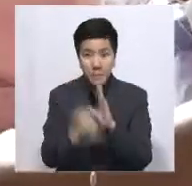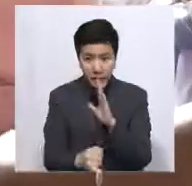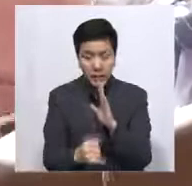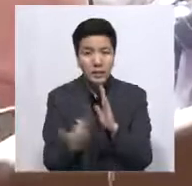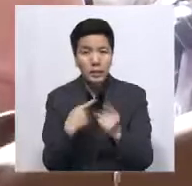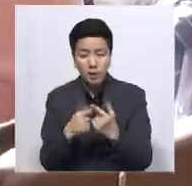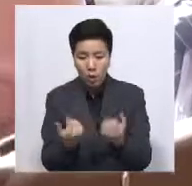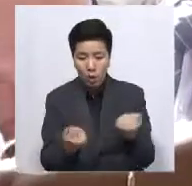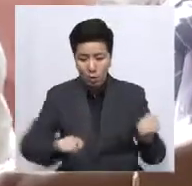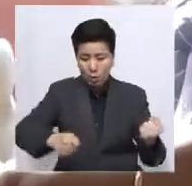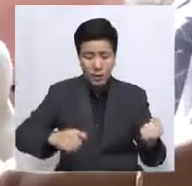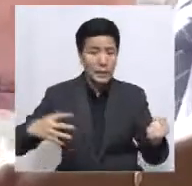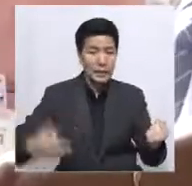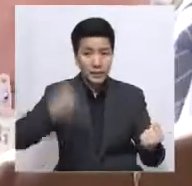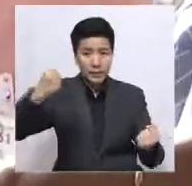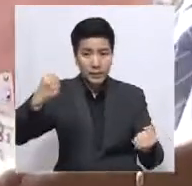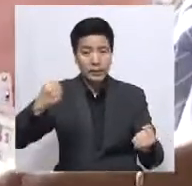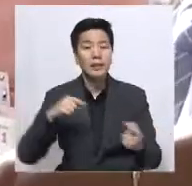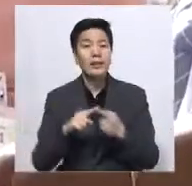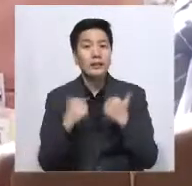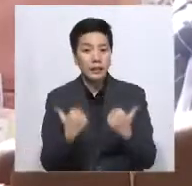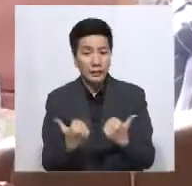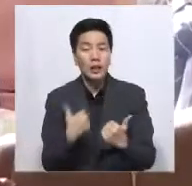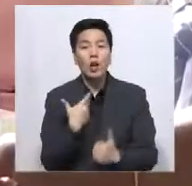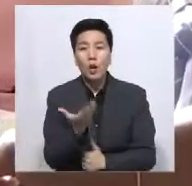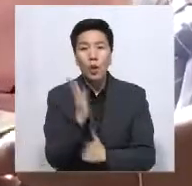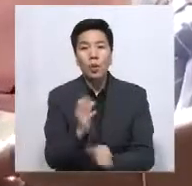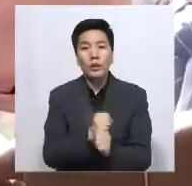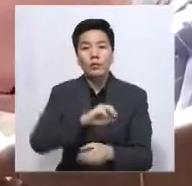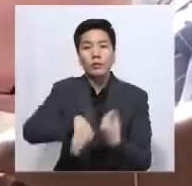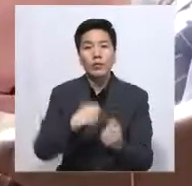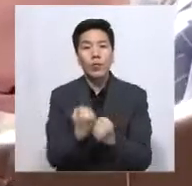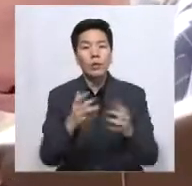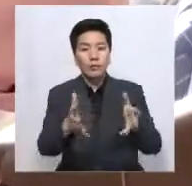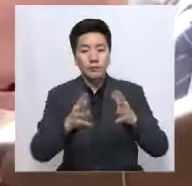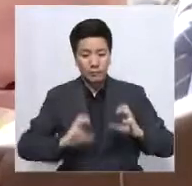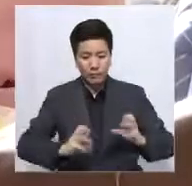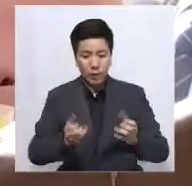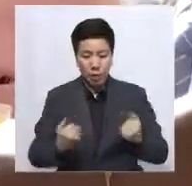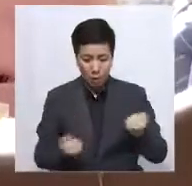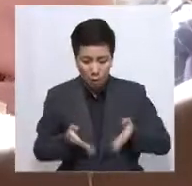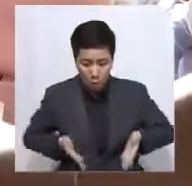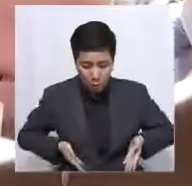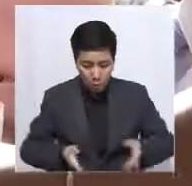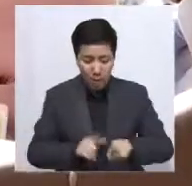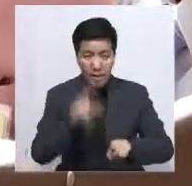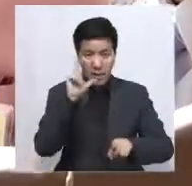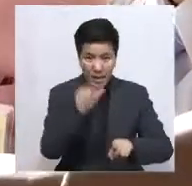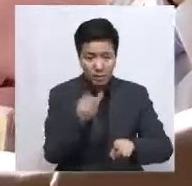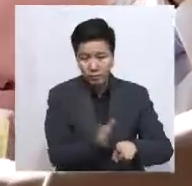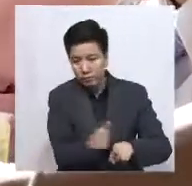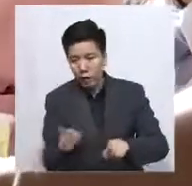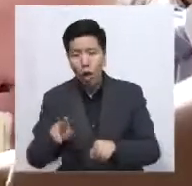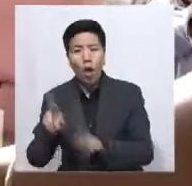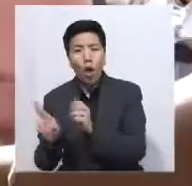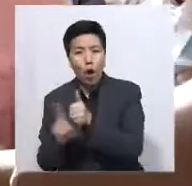จะมีการยึดกุญแจรถพร้อมกันนี้ขอความร่วมมือผู้ประกอบการรถบรรทุกหลีกเลี่ยงใช้ถนนเส้นทางรองในช่วงเทศกาล